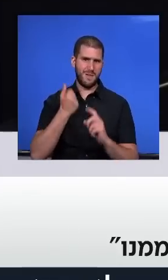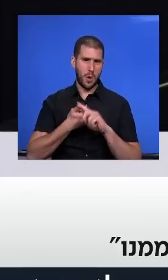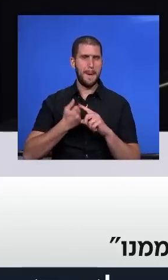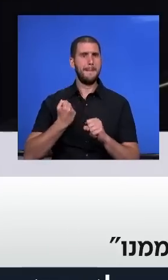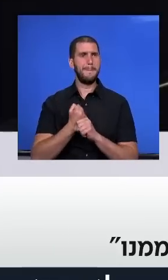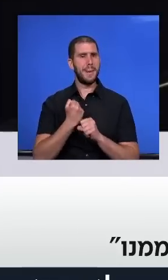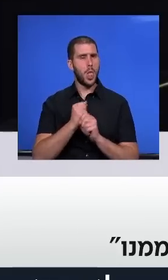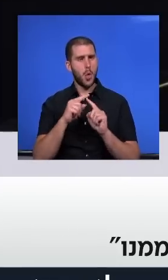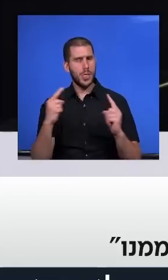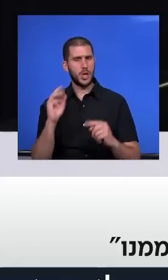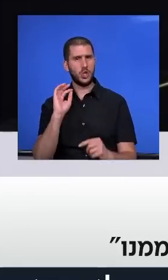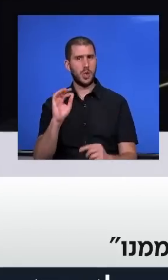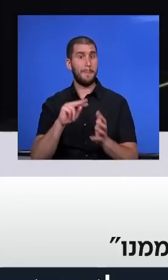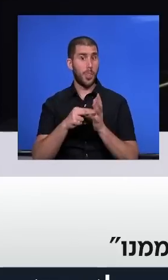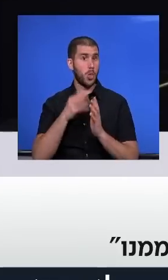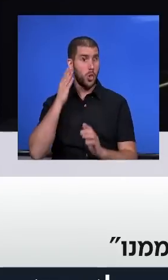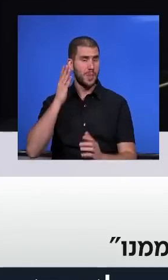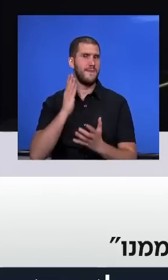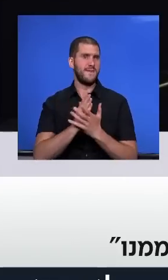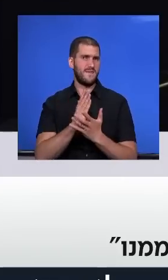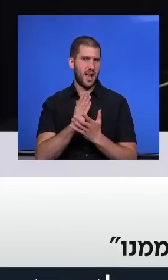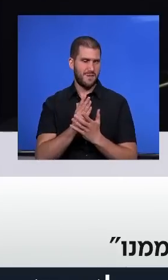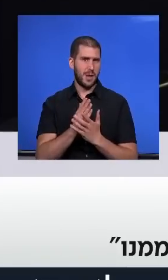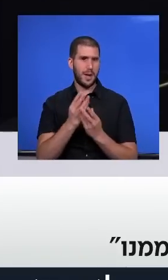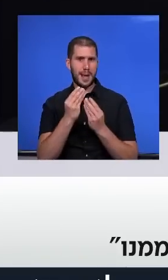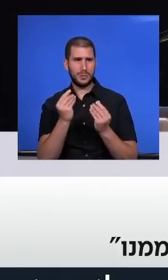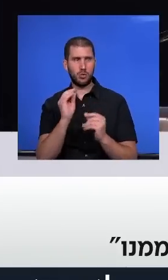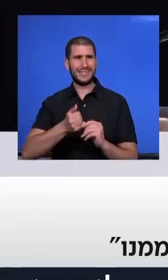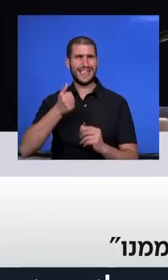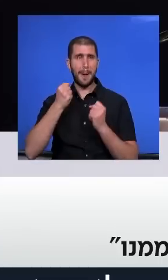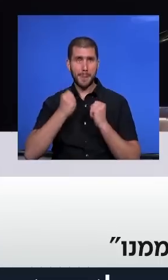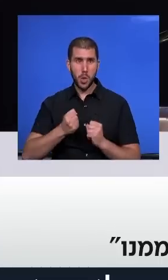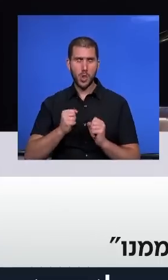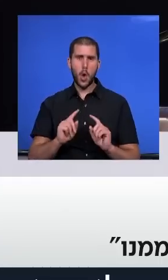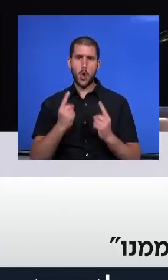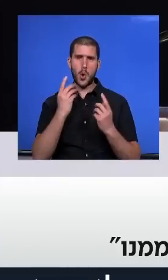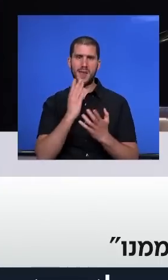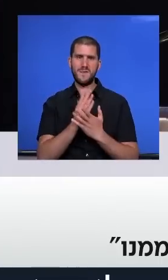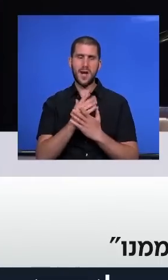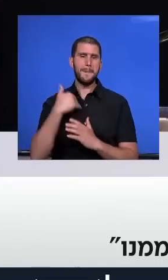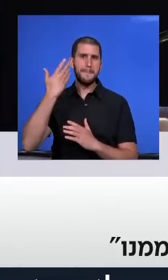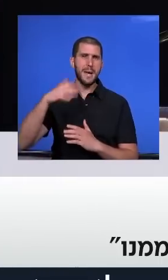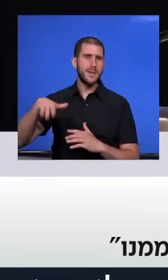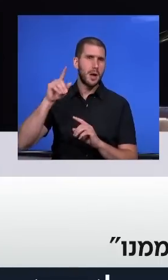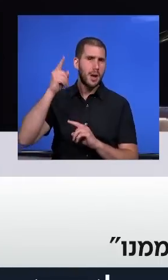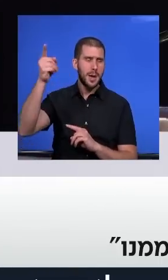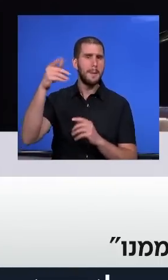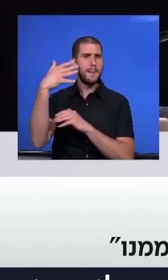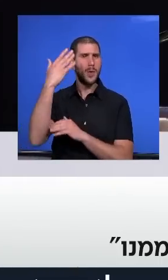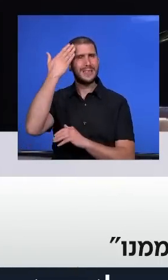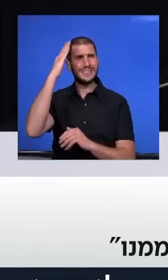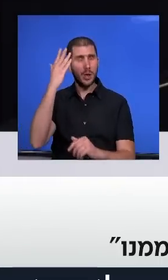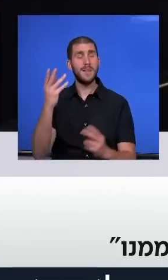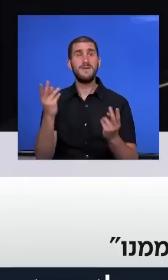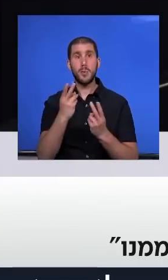הפעילויות שהן מתוכננות וכבר לפי הרמיזות של שר הביטחון מתבצעות מעבר לים, במדינות זרות וכמובן